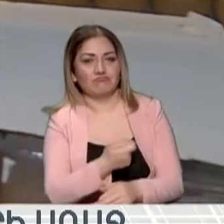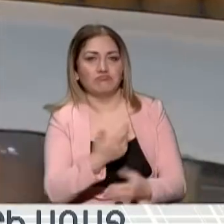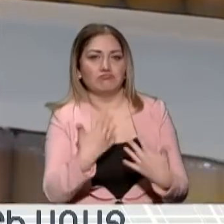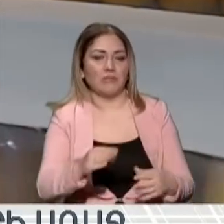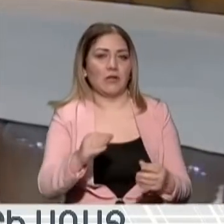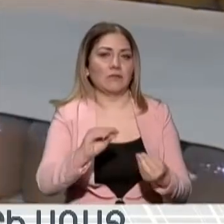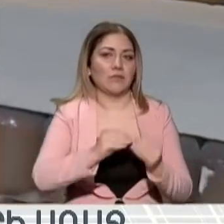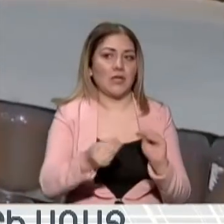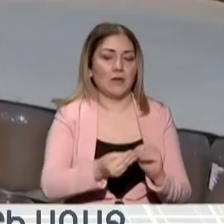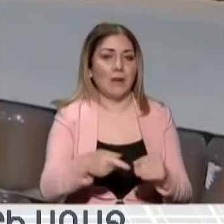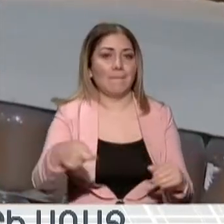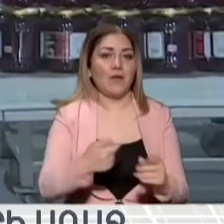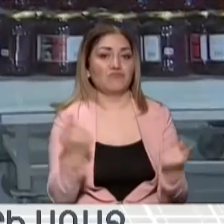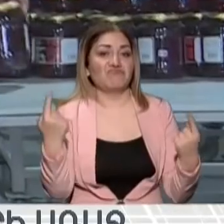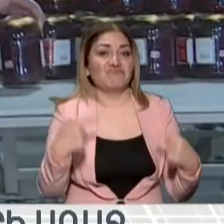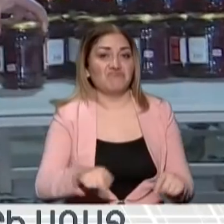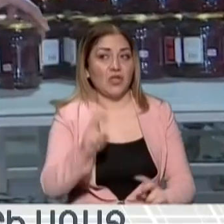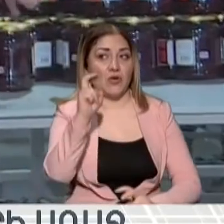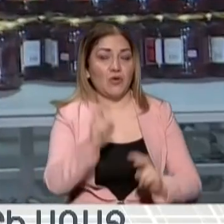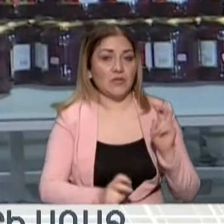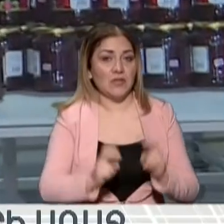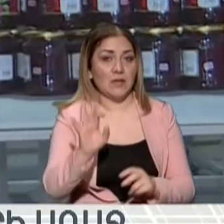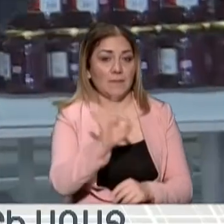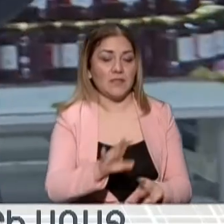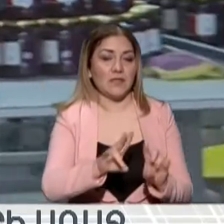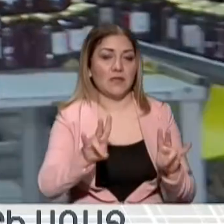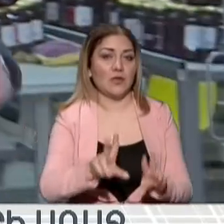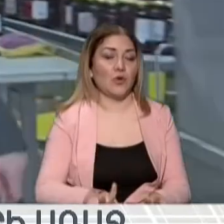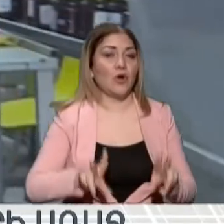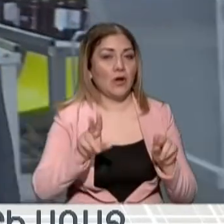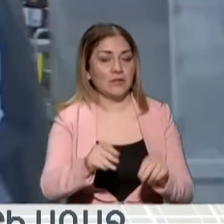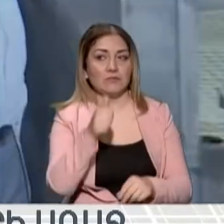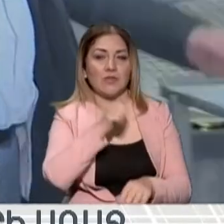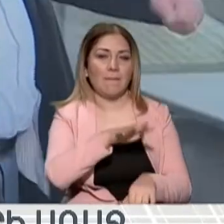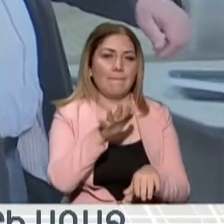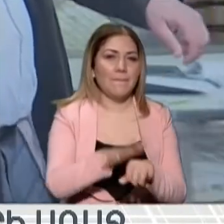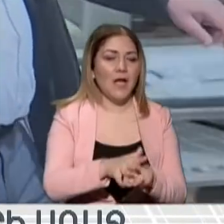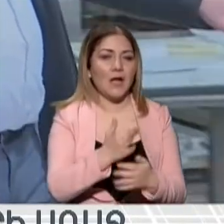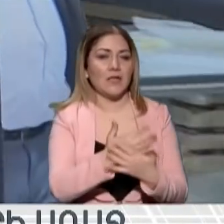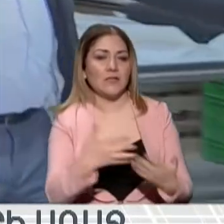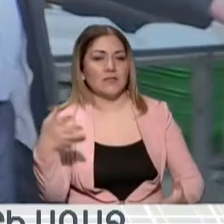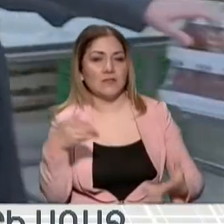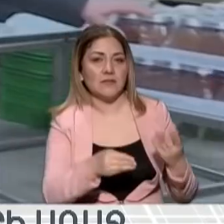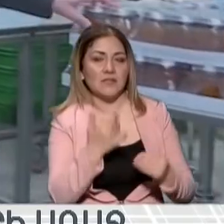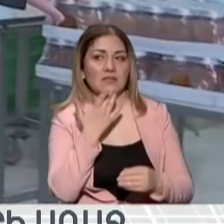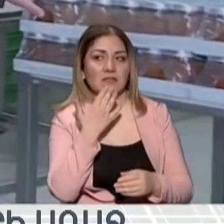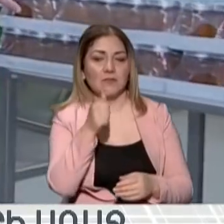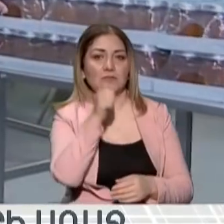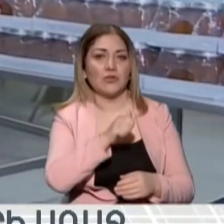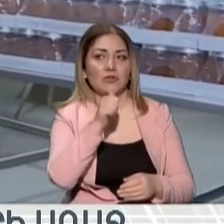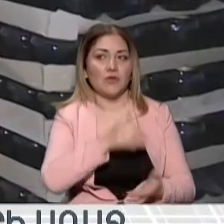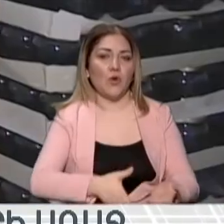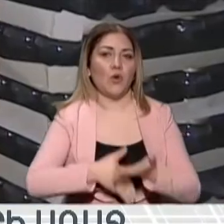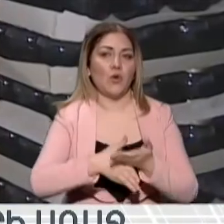այգիները պահածոյի սնանկացած գործարանի մասով, նախարարը խոստացավ, կփորձեն բանկերի եւ այլ ներդրումային